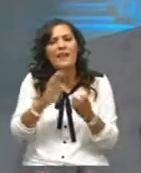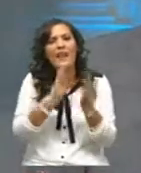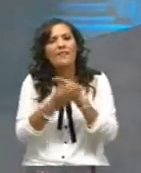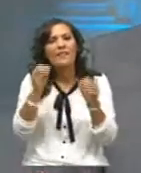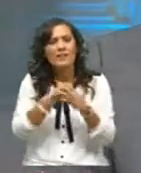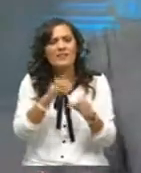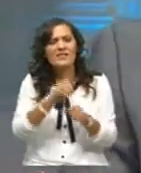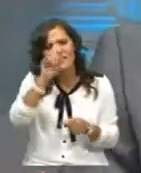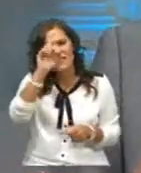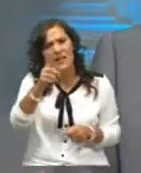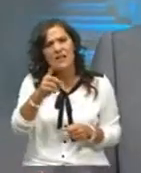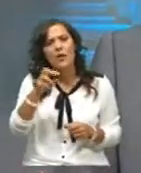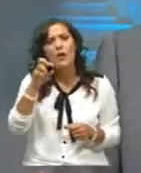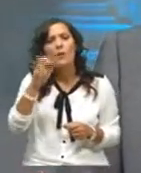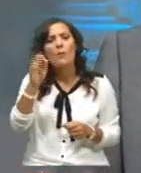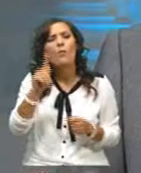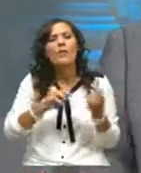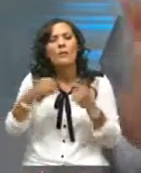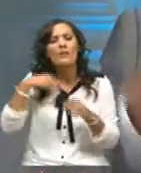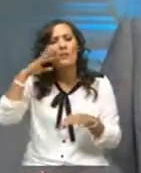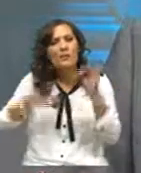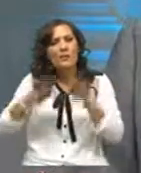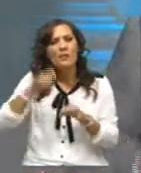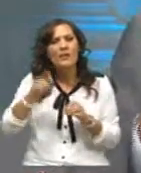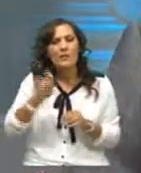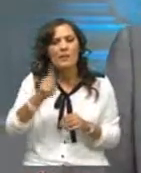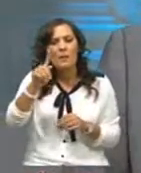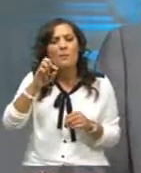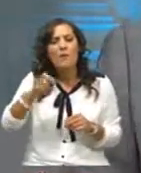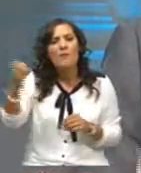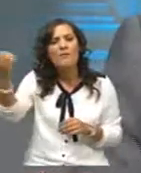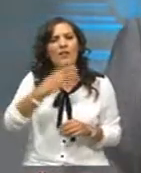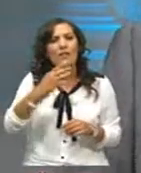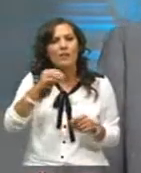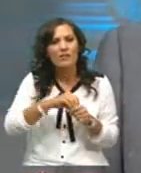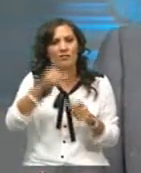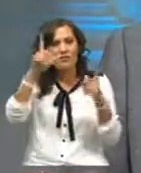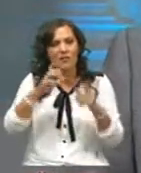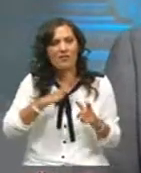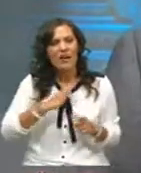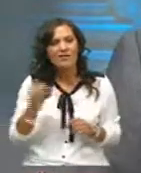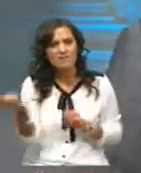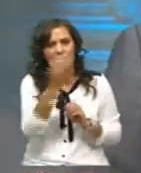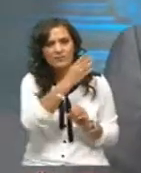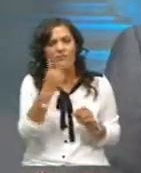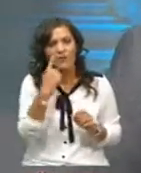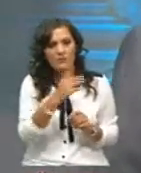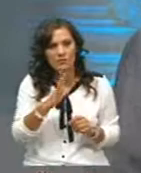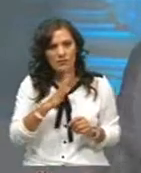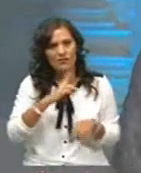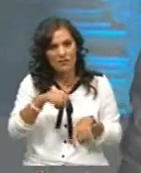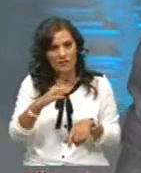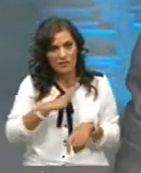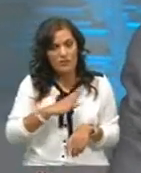evrelerinde sadece polipektomi yaparak bir polipektomi filmim vardı fotoğrafın vardı onu göstermeye vakit